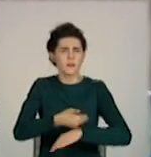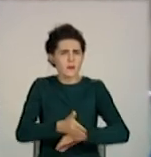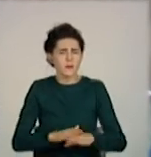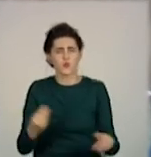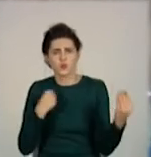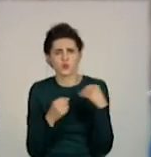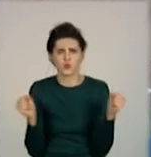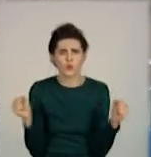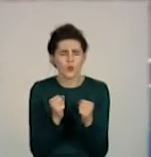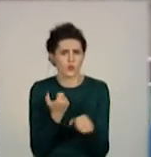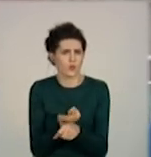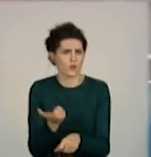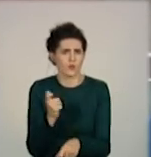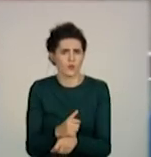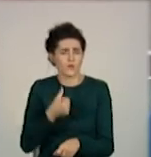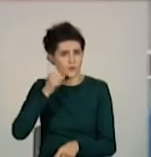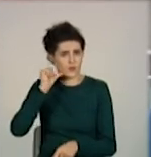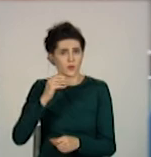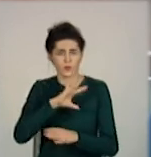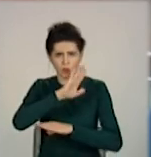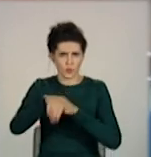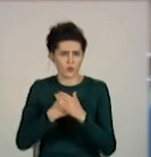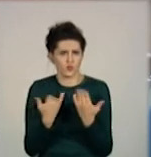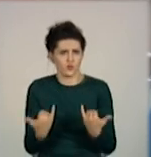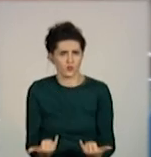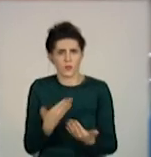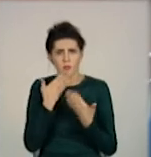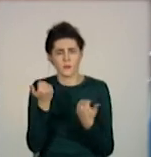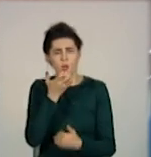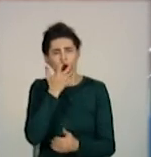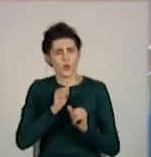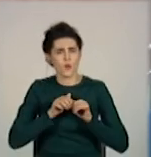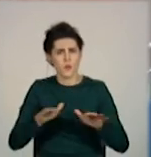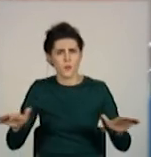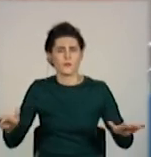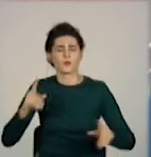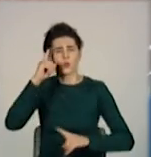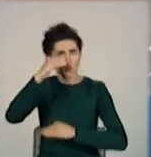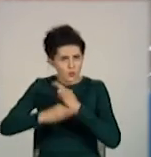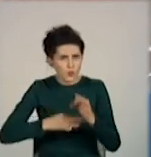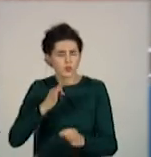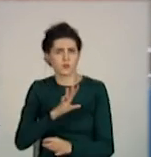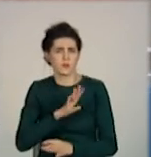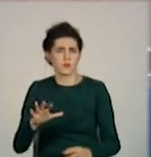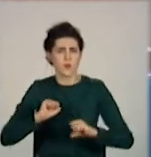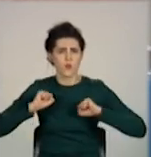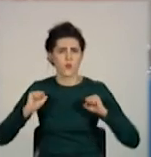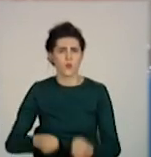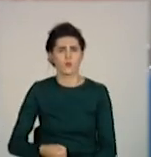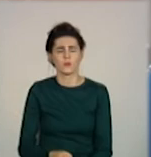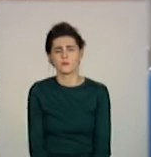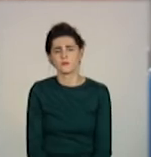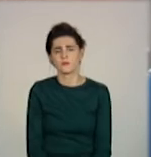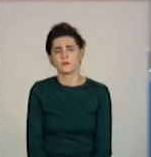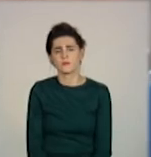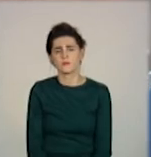одіти. Со вчорашнього дня пропало отоплення. Всю ночь не було, ну все остило.